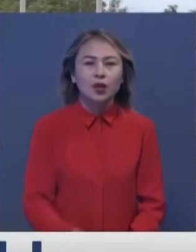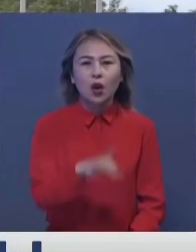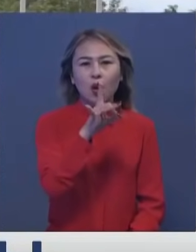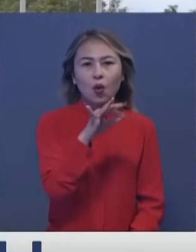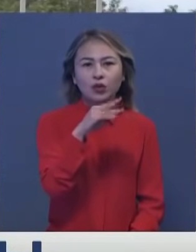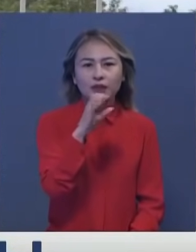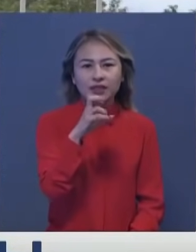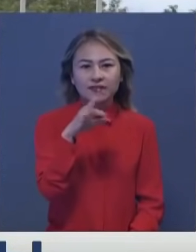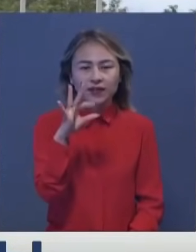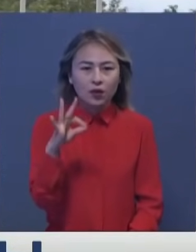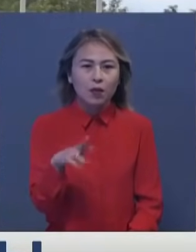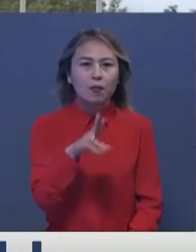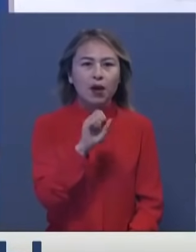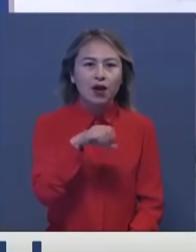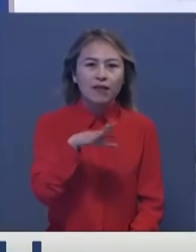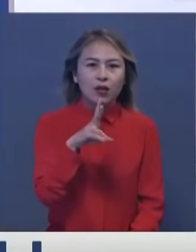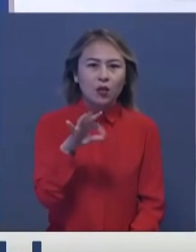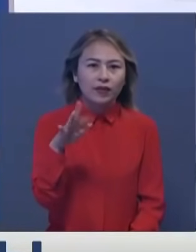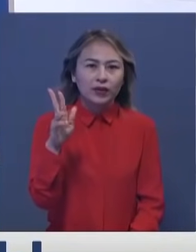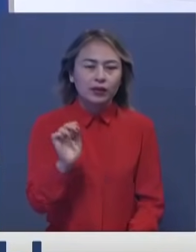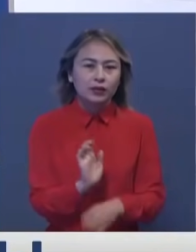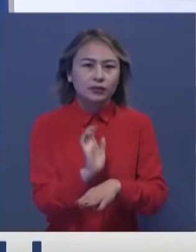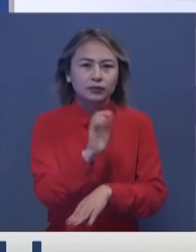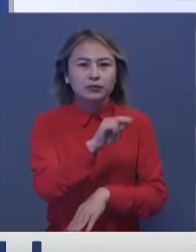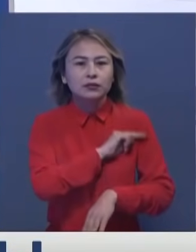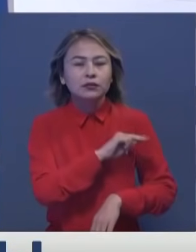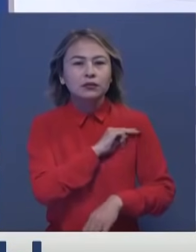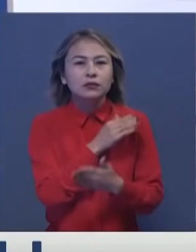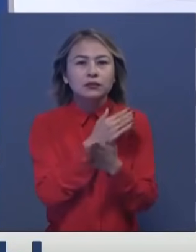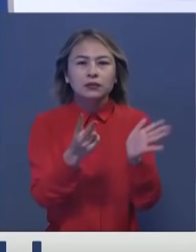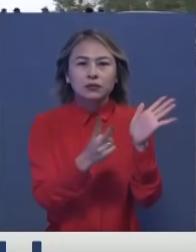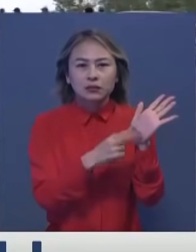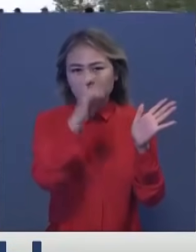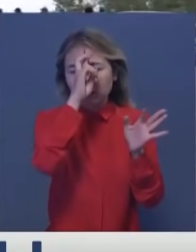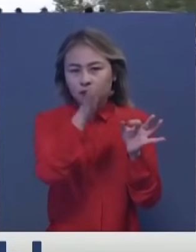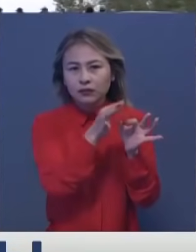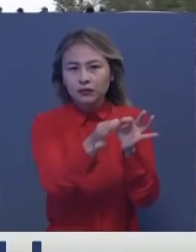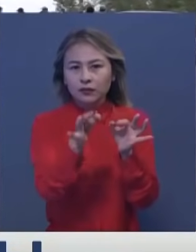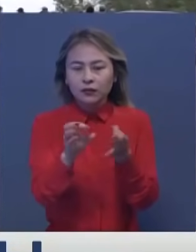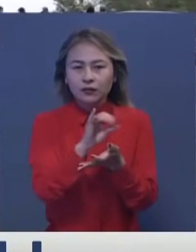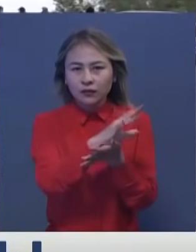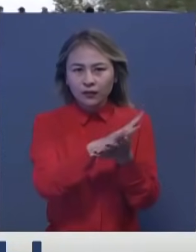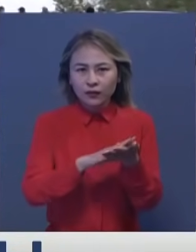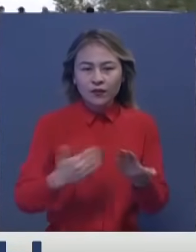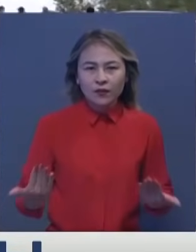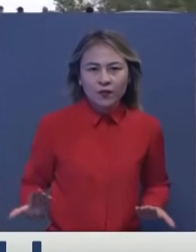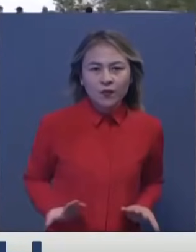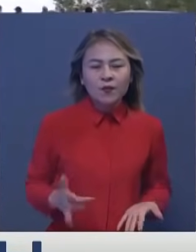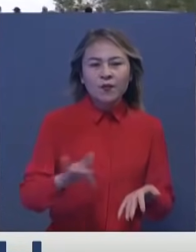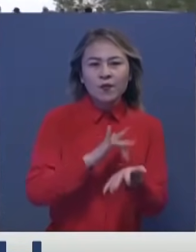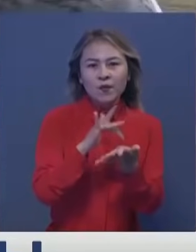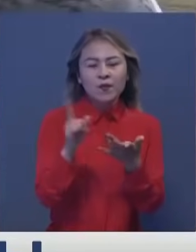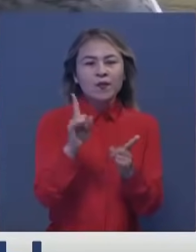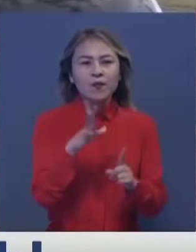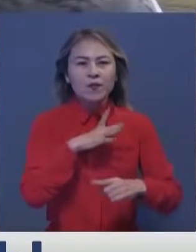Рождественка Павловка жолы көрші Ресейге тікелей апаратын күре жол. Ол 7 елді мекенді облыс орталығымен жалғайды. Тұрғындар қалаға жету үшін